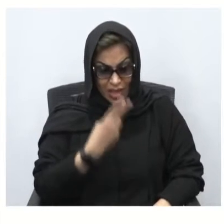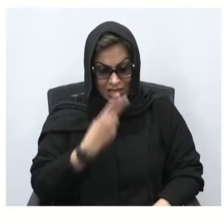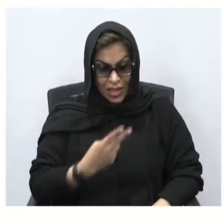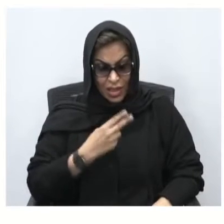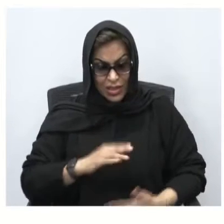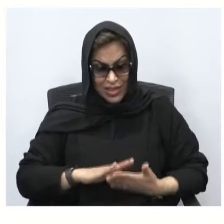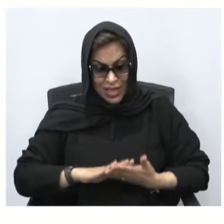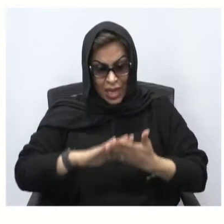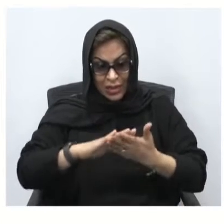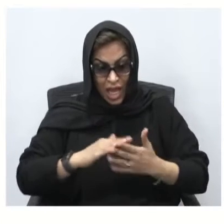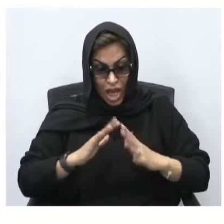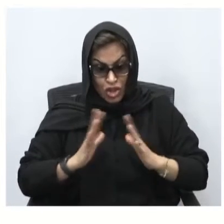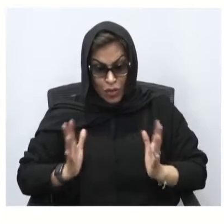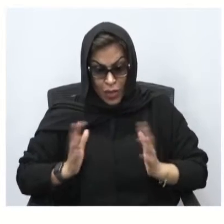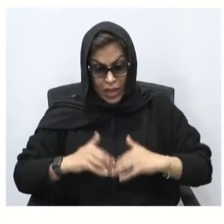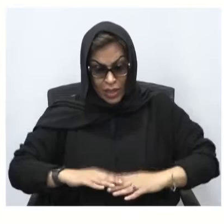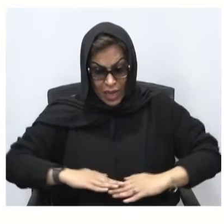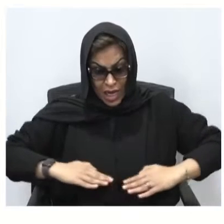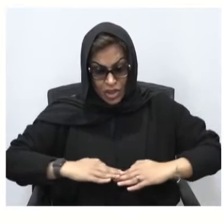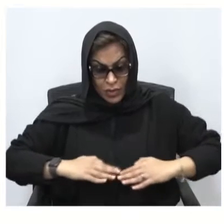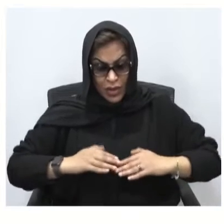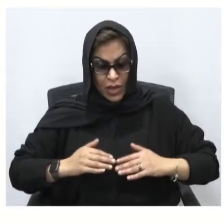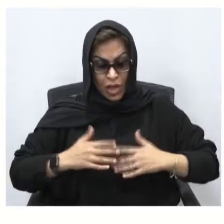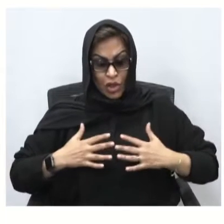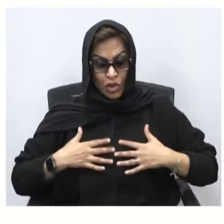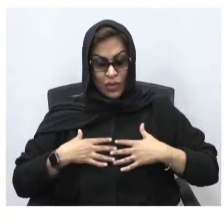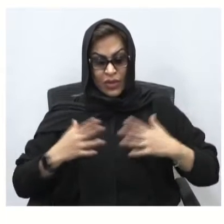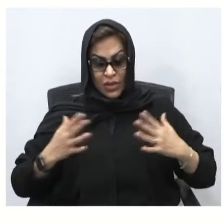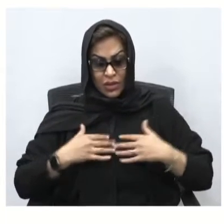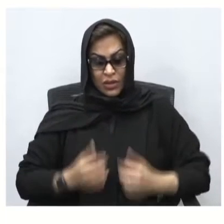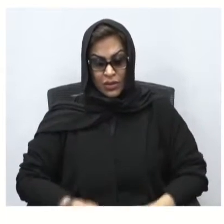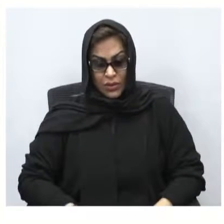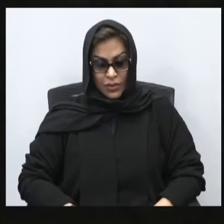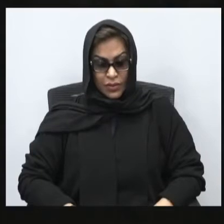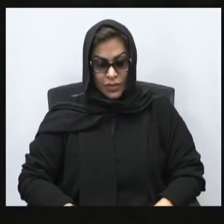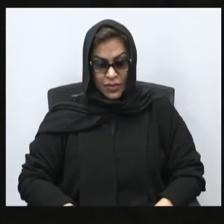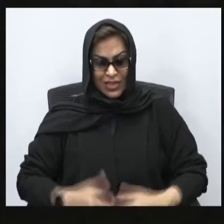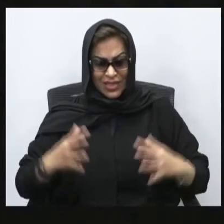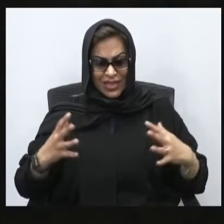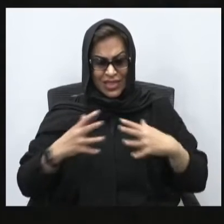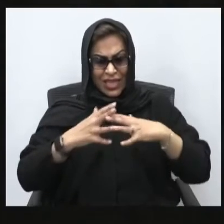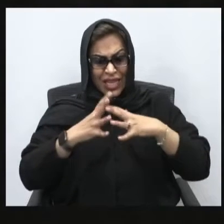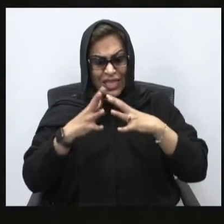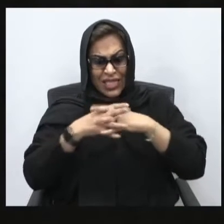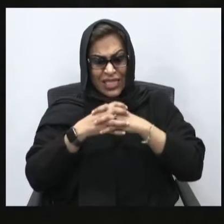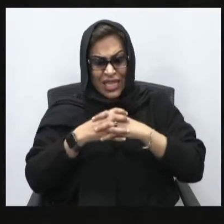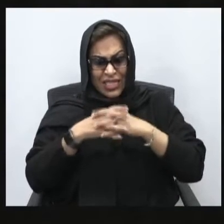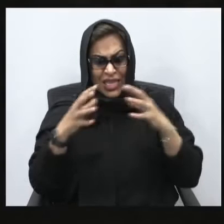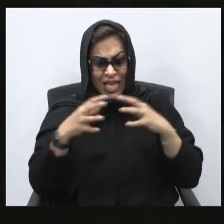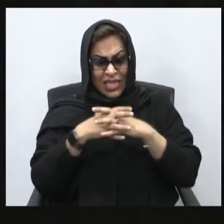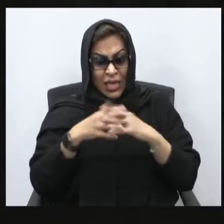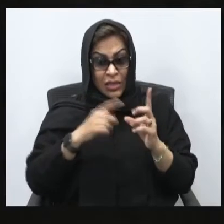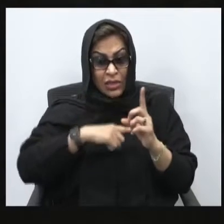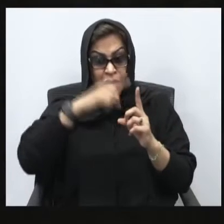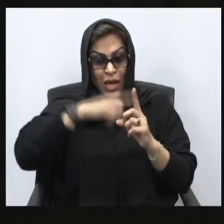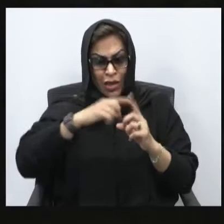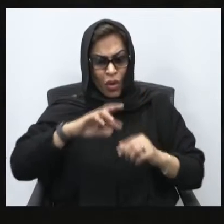زياده حجم ممتاز التجويف الصدري او تقليصه بالتالي هذه الزياده